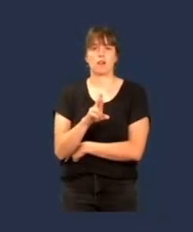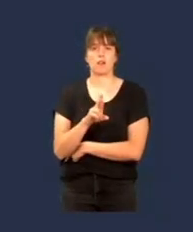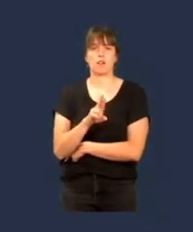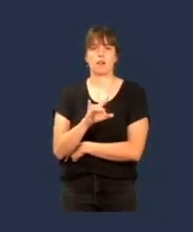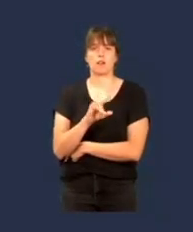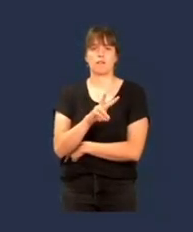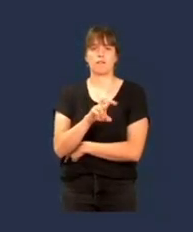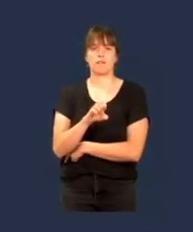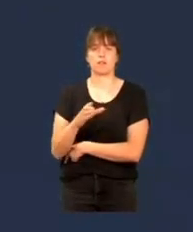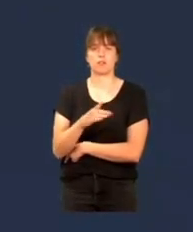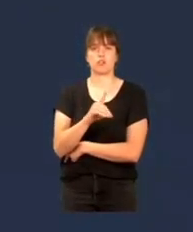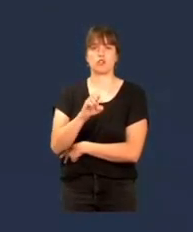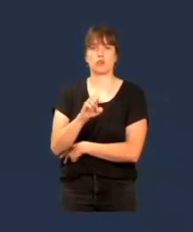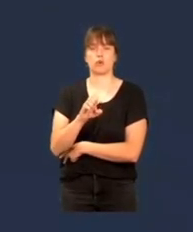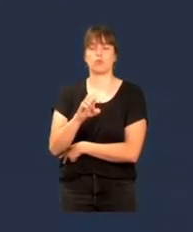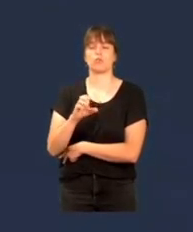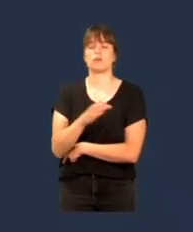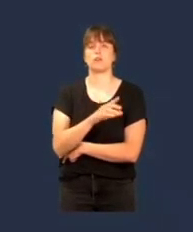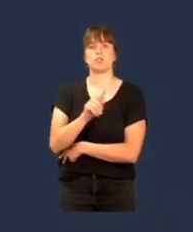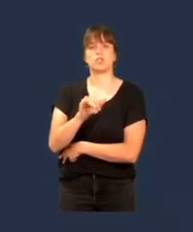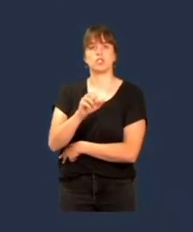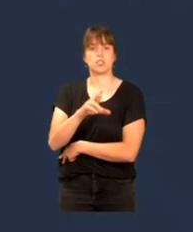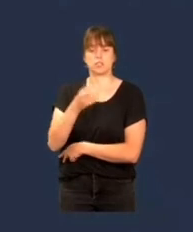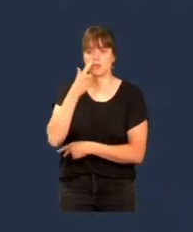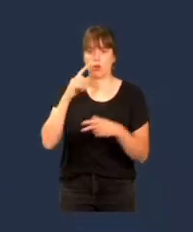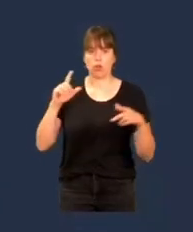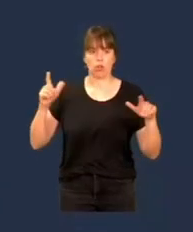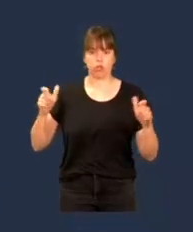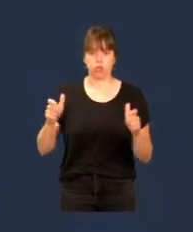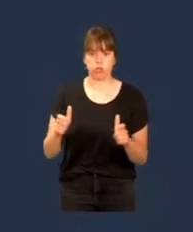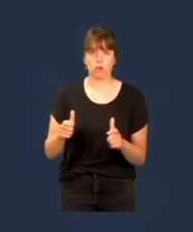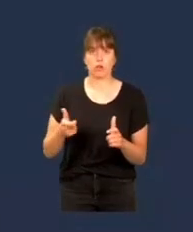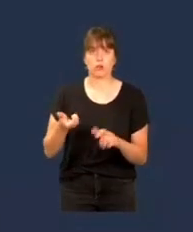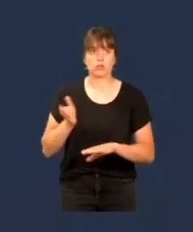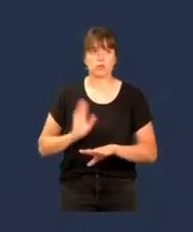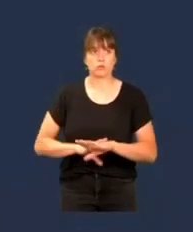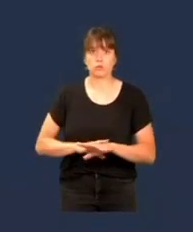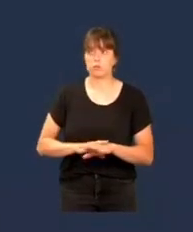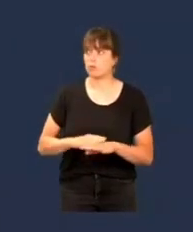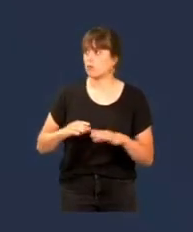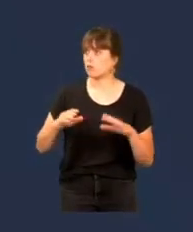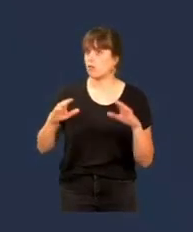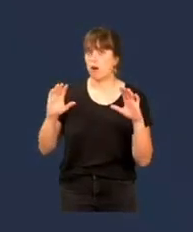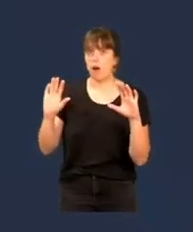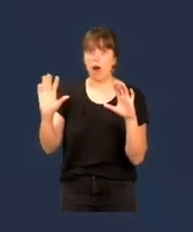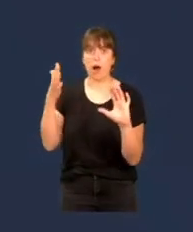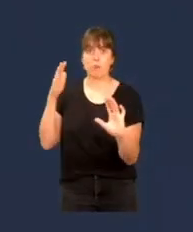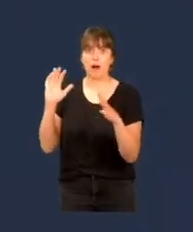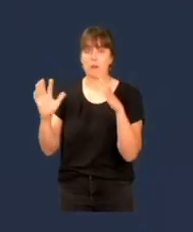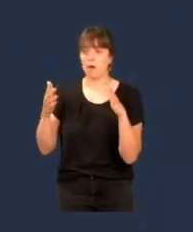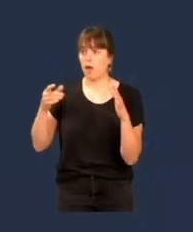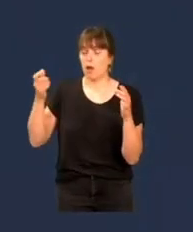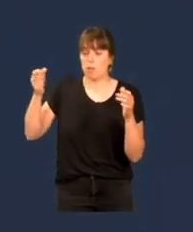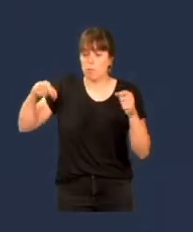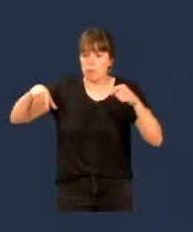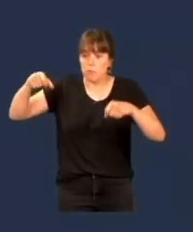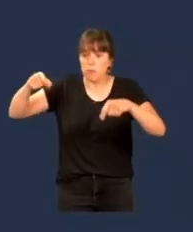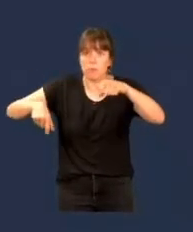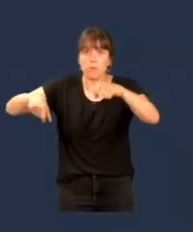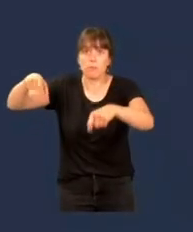triste et abandonné, et qui se prépare aujourd'hui à accueillir 5000 arbres sur le caprice de l'extrême gauche, outre la sécurisation nécessaire des